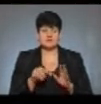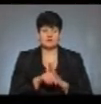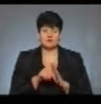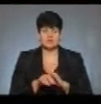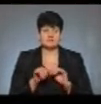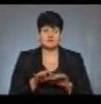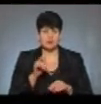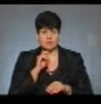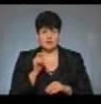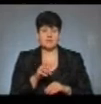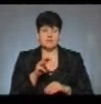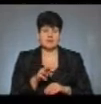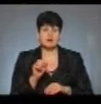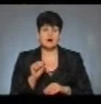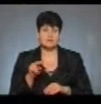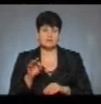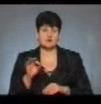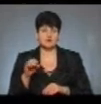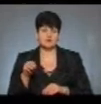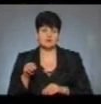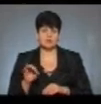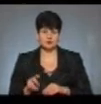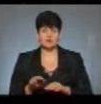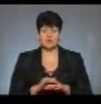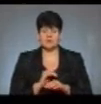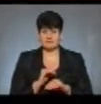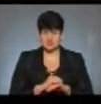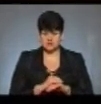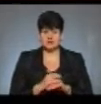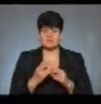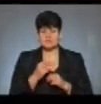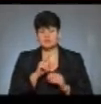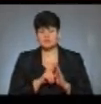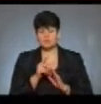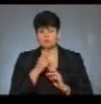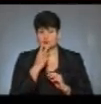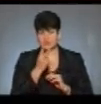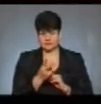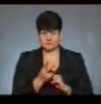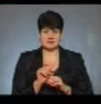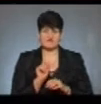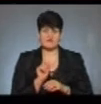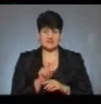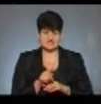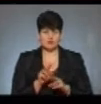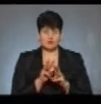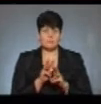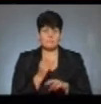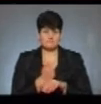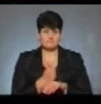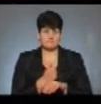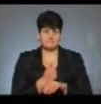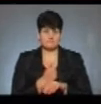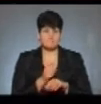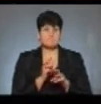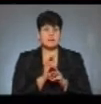справ України Михайло Апостол. Доброго вечора. Доброго вечора. Ну, власне, давайте спершу подивимося вказівку прем'єра та звіт міністра внутрішніх